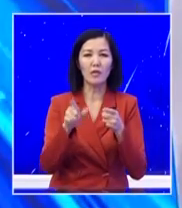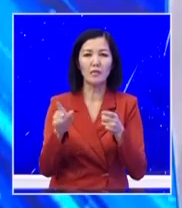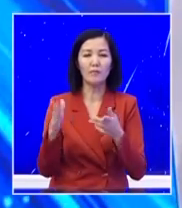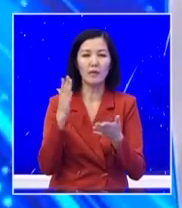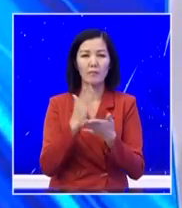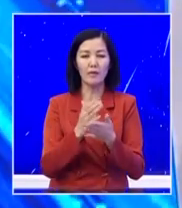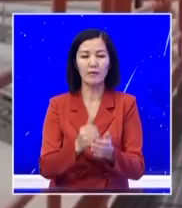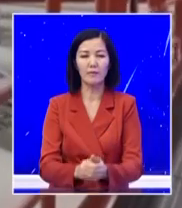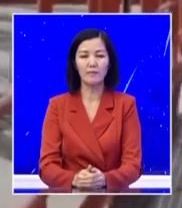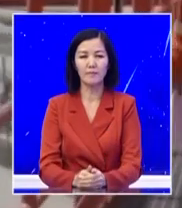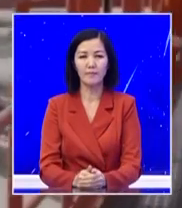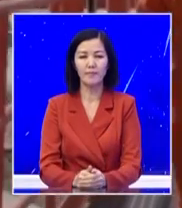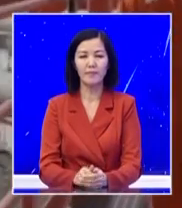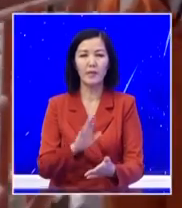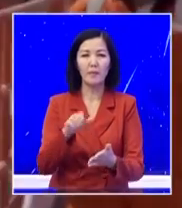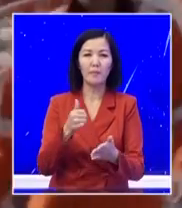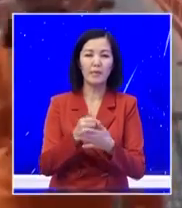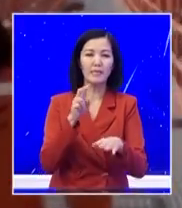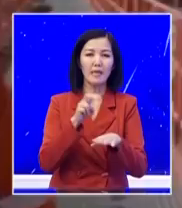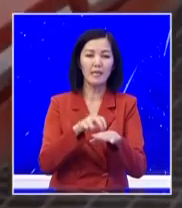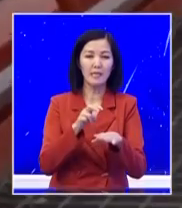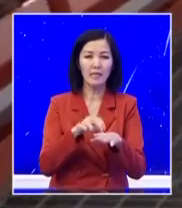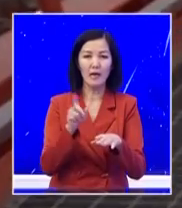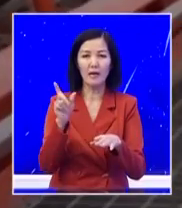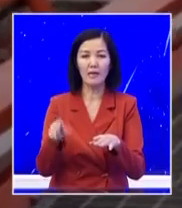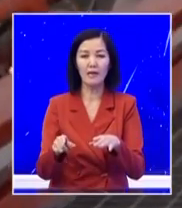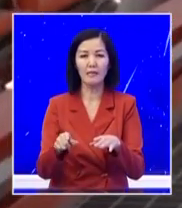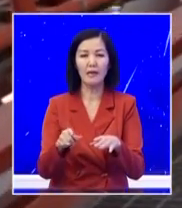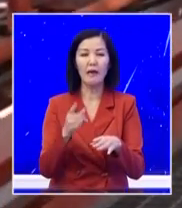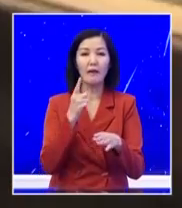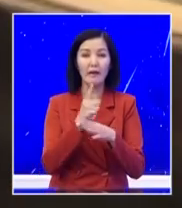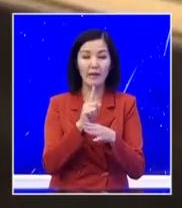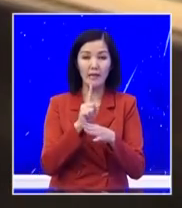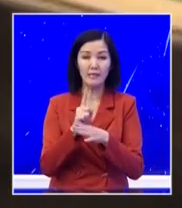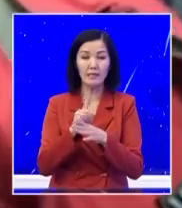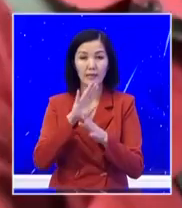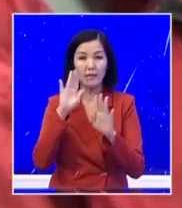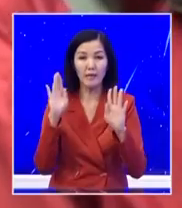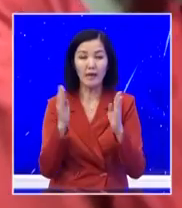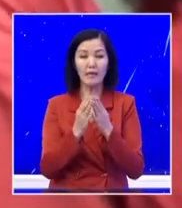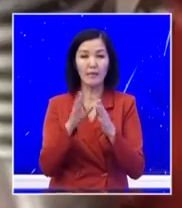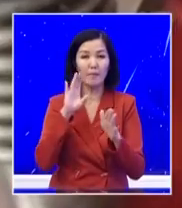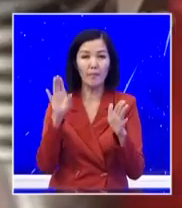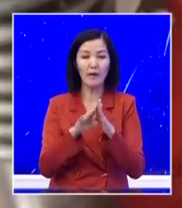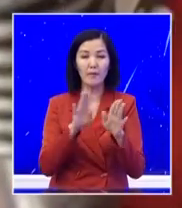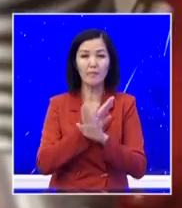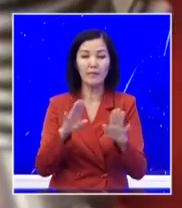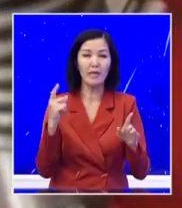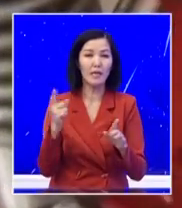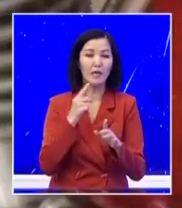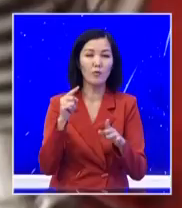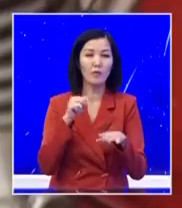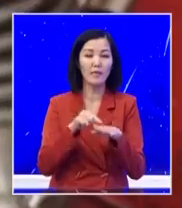жатыр. Бас санитар карантин ережелері қатаң сақталмаған жағдайда ел экономикасына тікелей әсер ететін